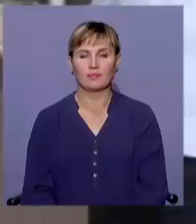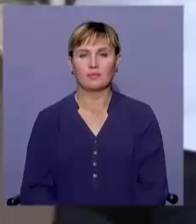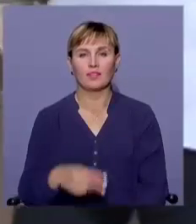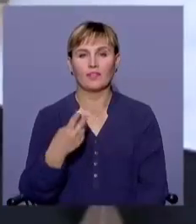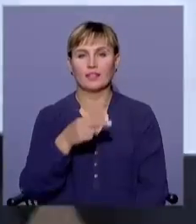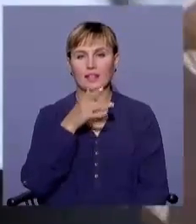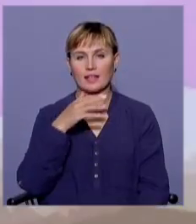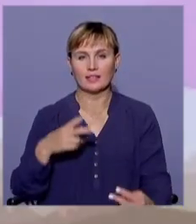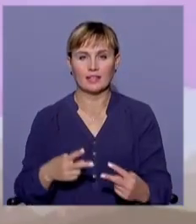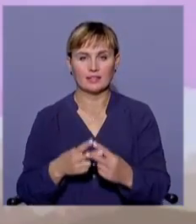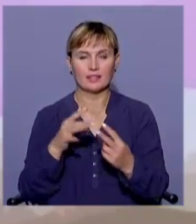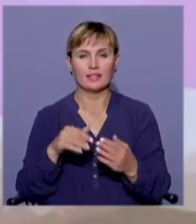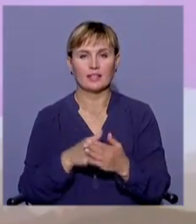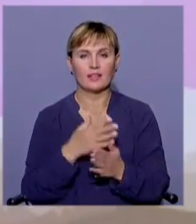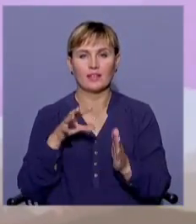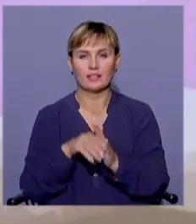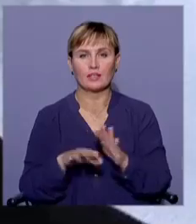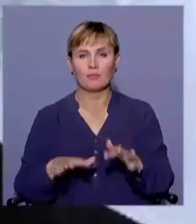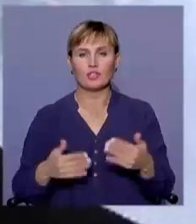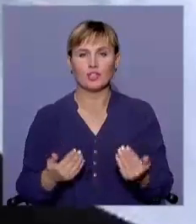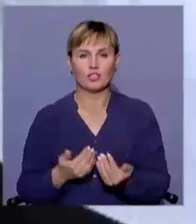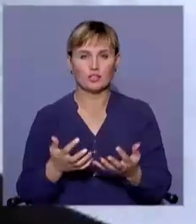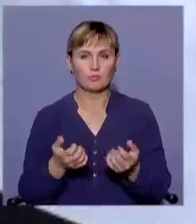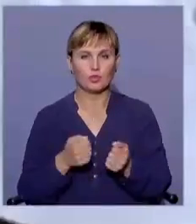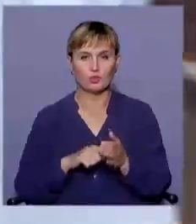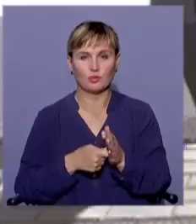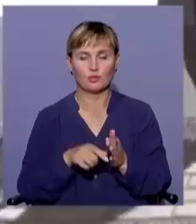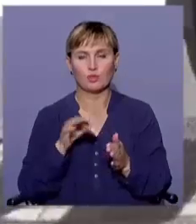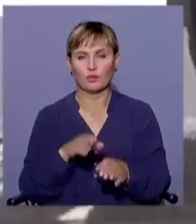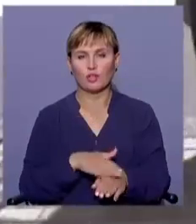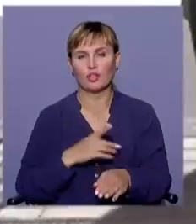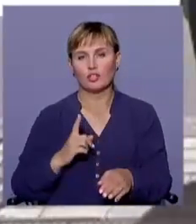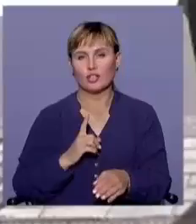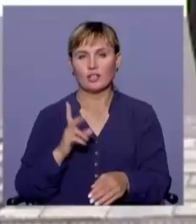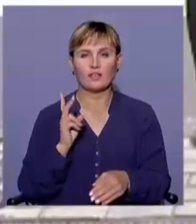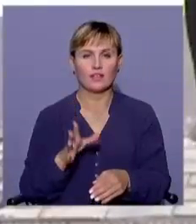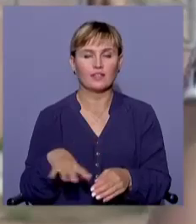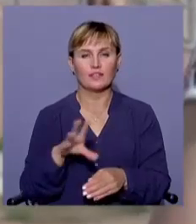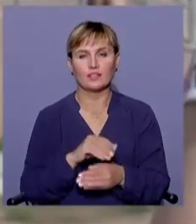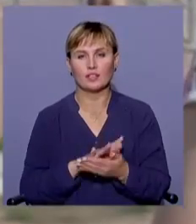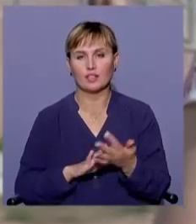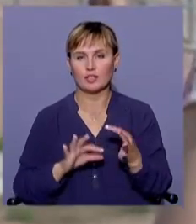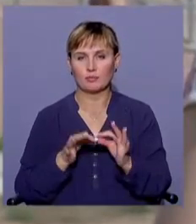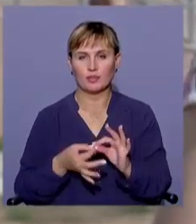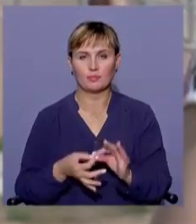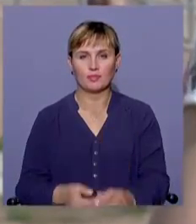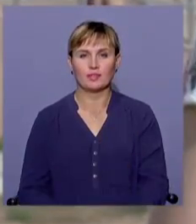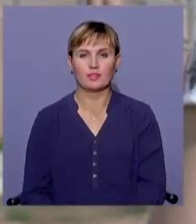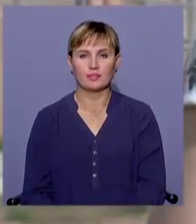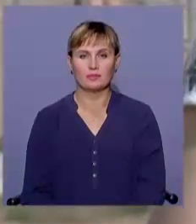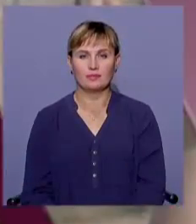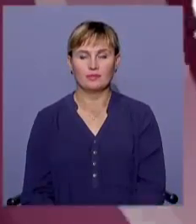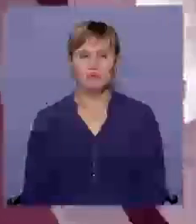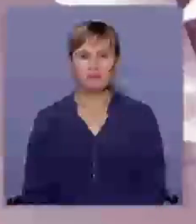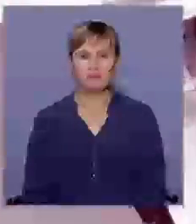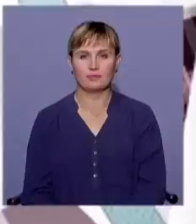20-летие Астаны и новоселье. Местные жители получили ключи от долгожданных квартир. Все подробности в материале Кира Канеболоцкой.